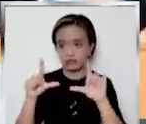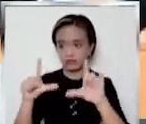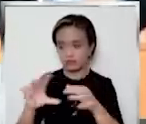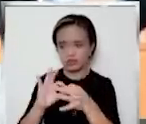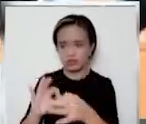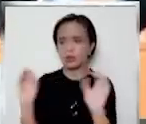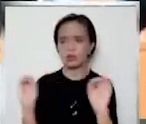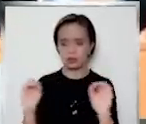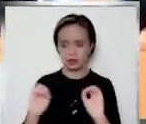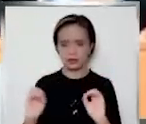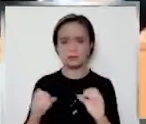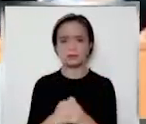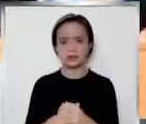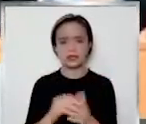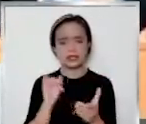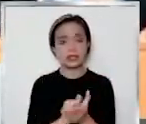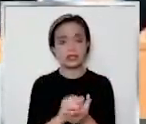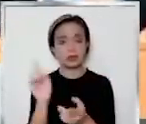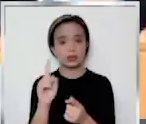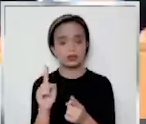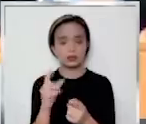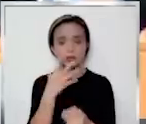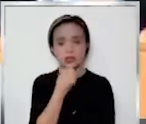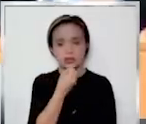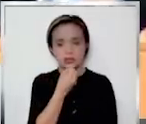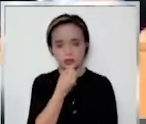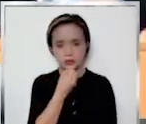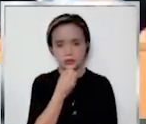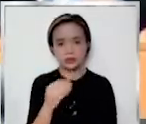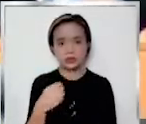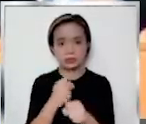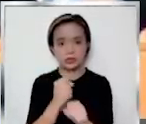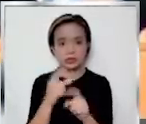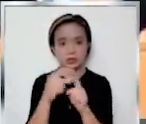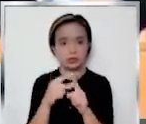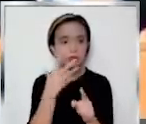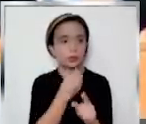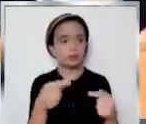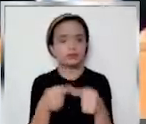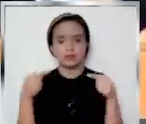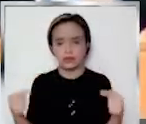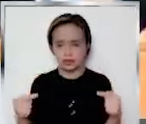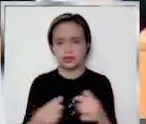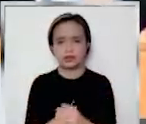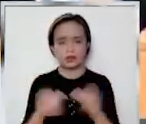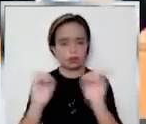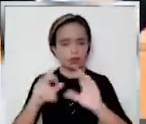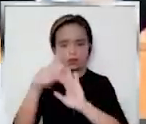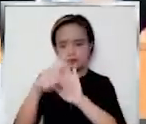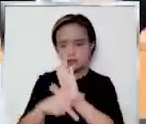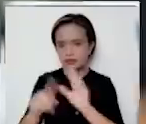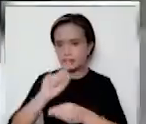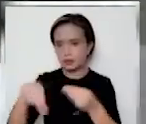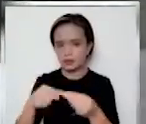which is a term invented by the left to protect the left. There is no such policy of engaging in